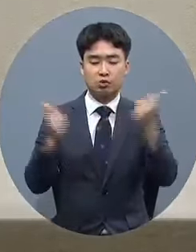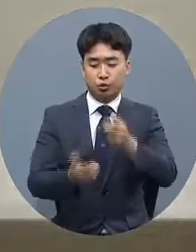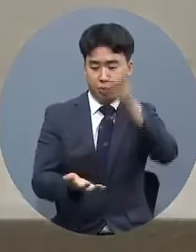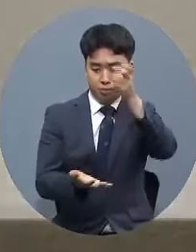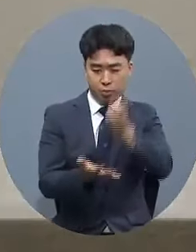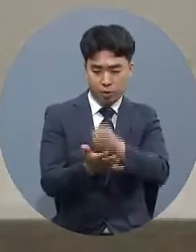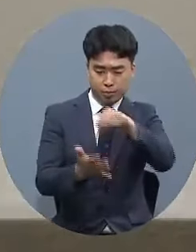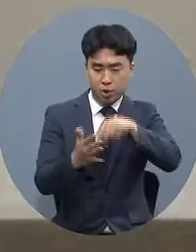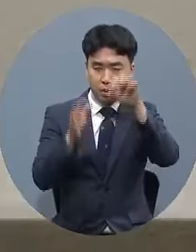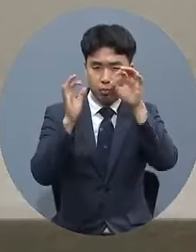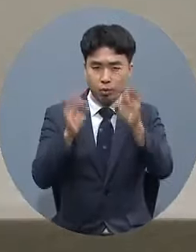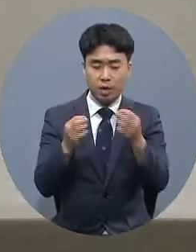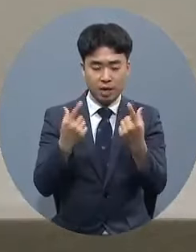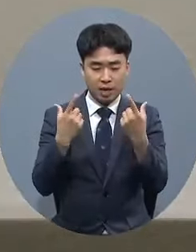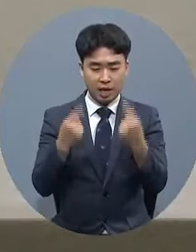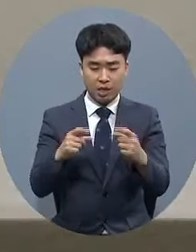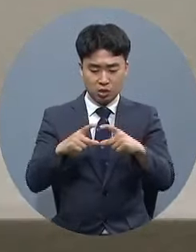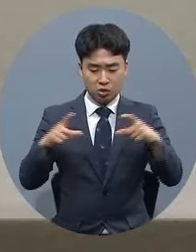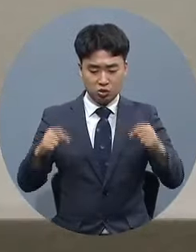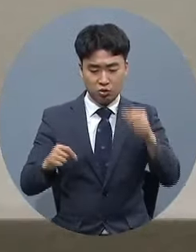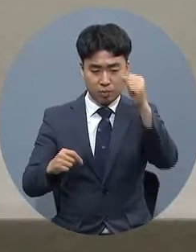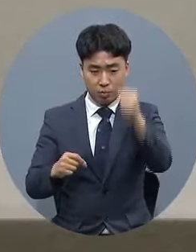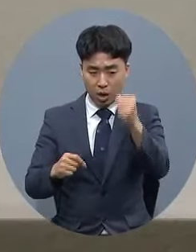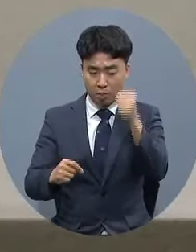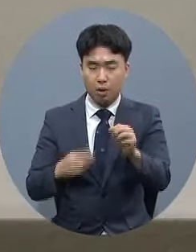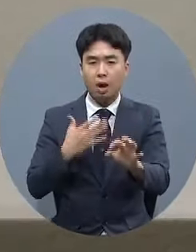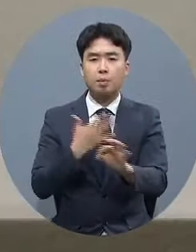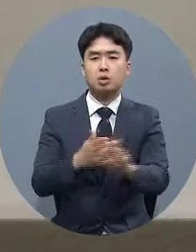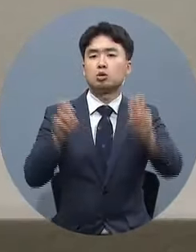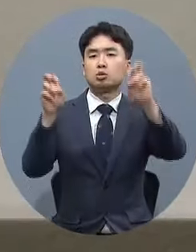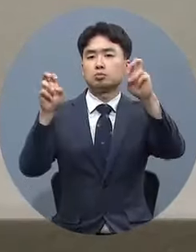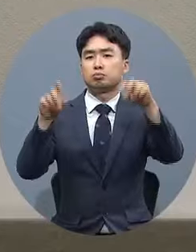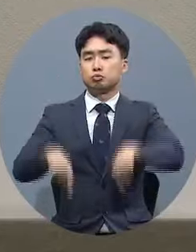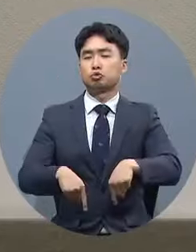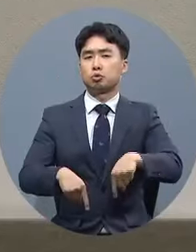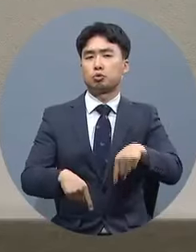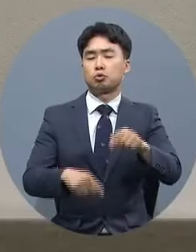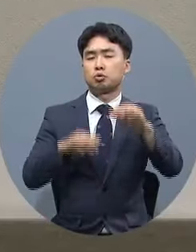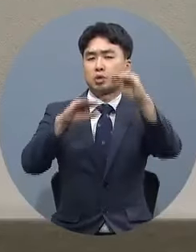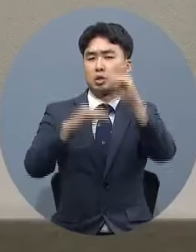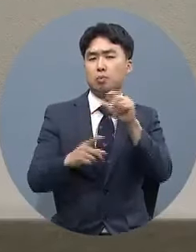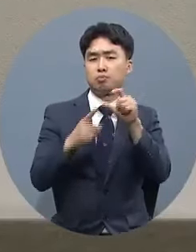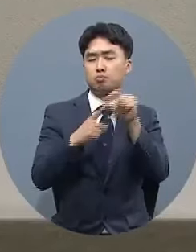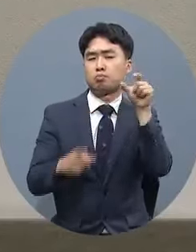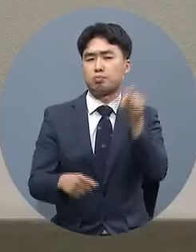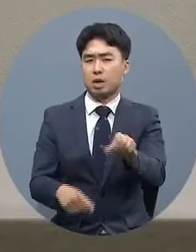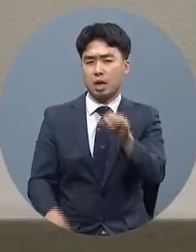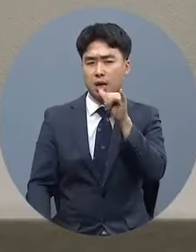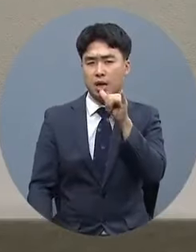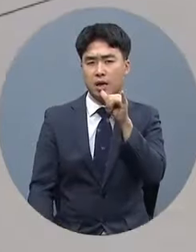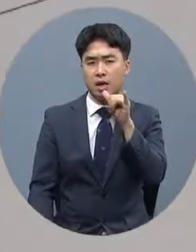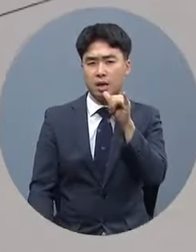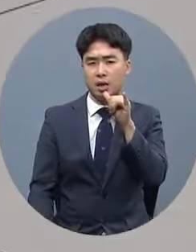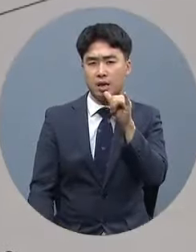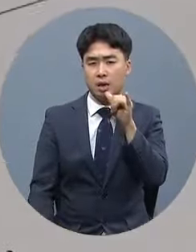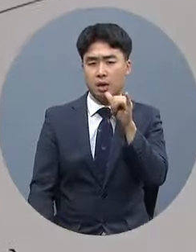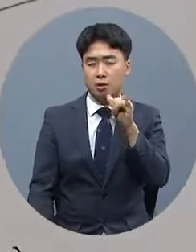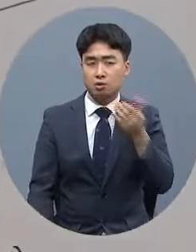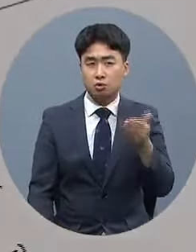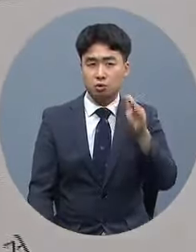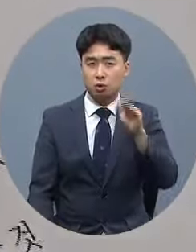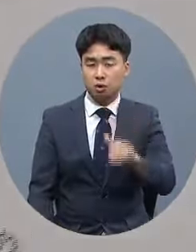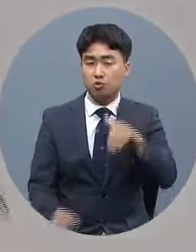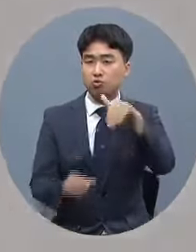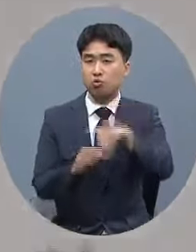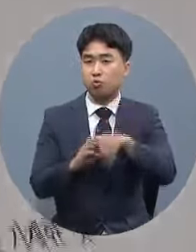규정에 동일 후보자란에 2개 이상 기표된 것은 무효라는 내용이 명시돼 있었던 겁니다. 하지만